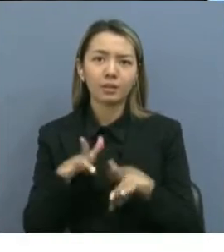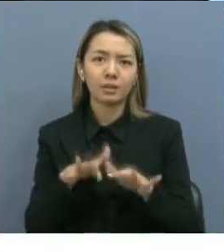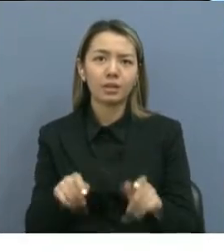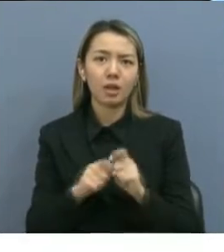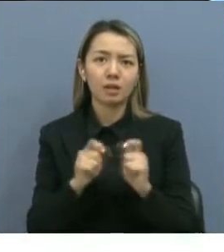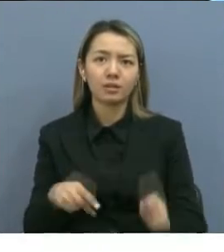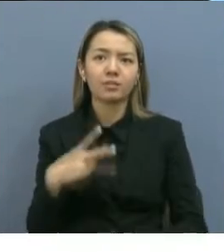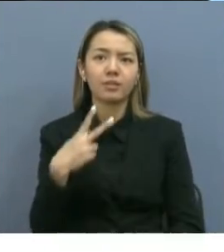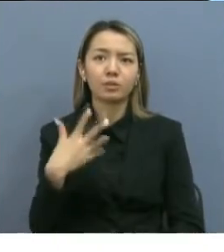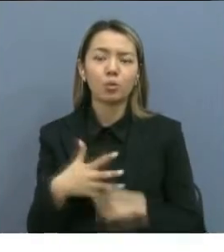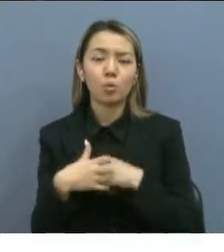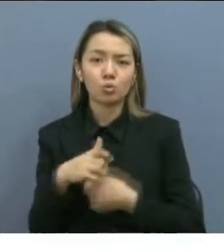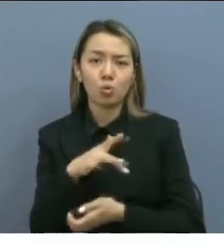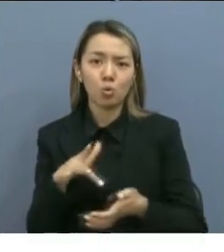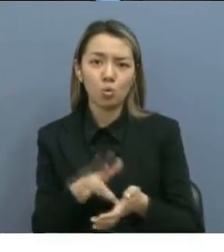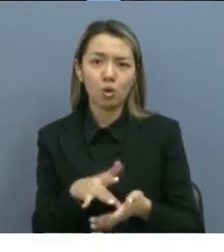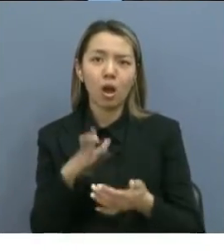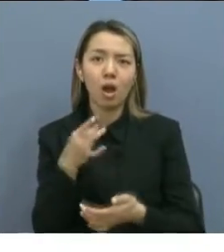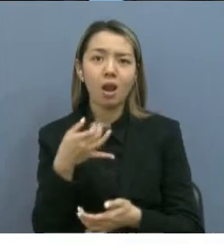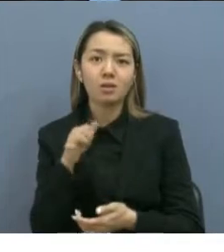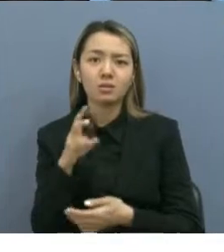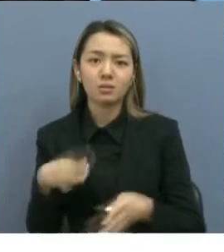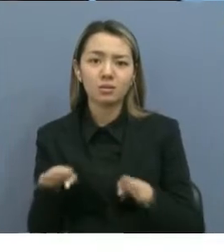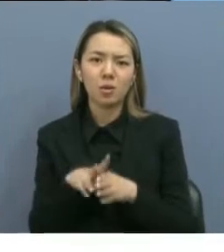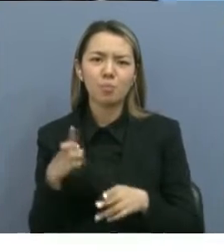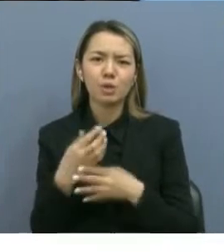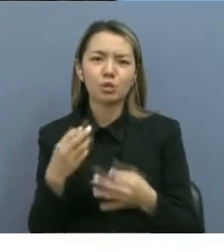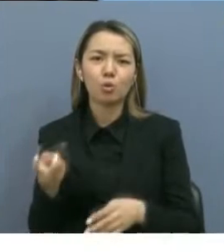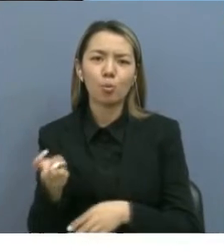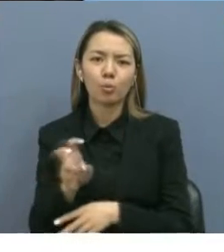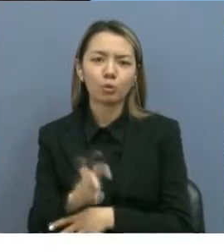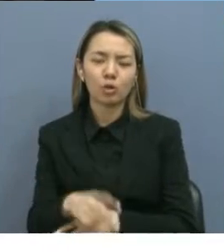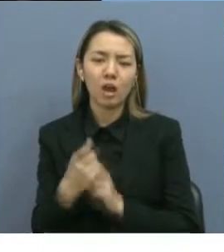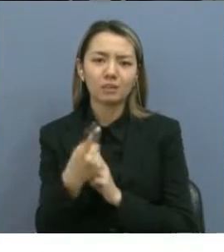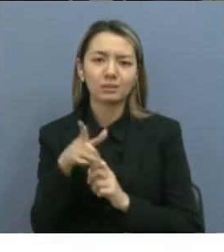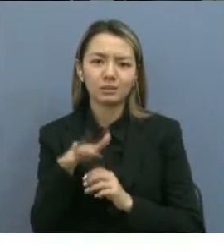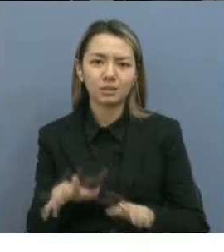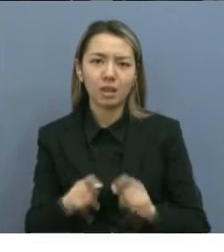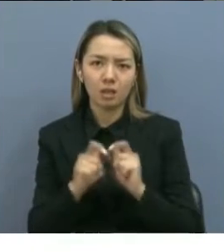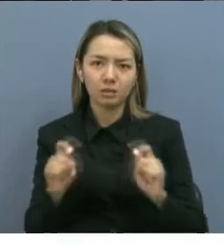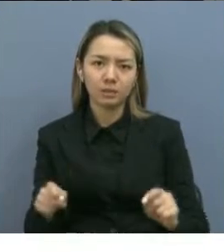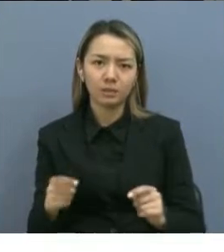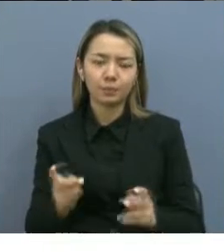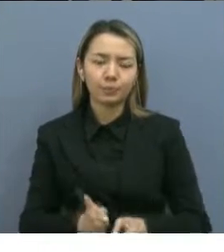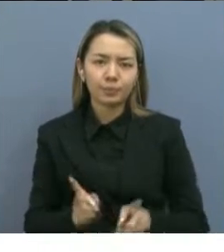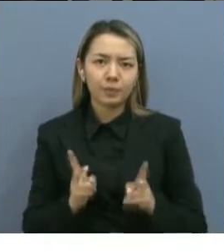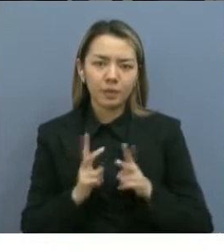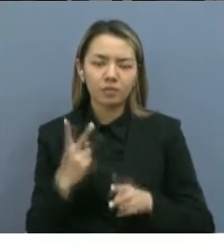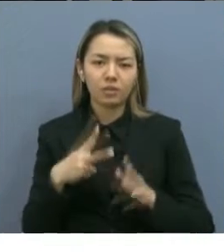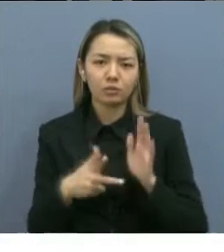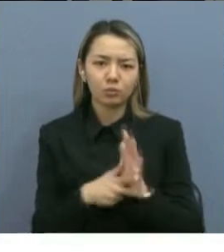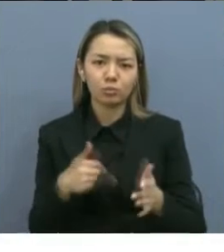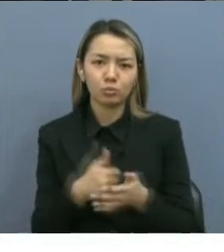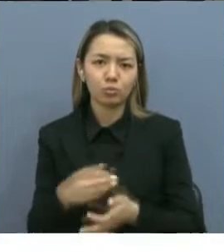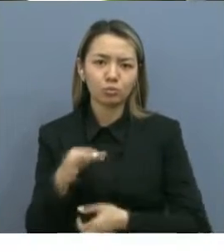қозғалған. Оның 23-і Көкшетау қаласында. Ал карантин аумағына рұқсатсыз кіріп шығу бойынша 11 іс қаралған. Құқық бұзғандардың 28-і 15 тәулікке